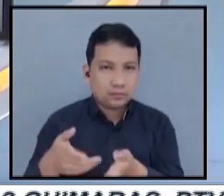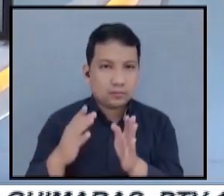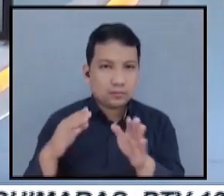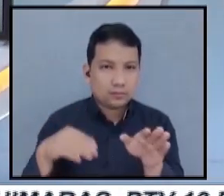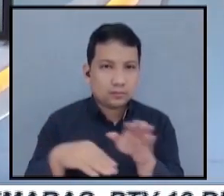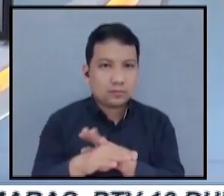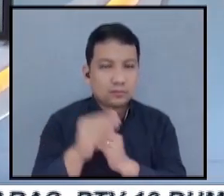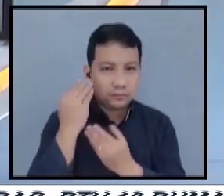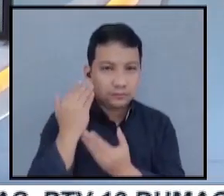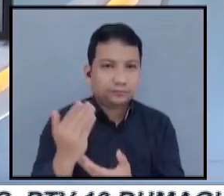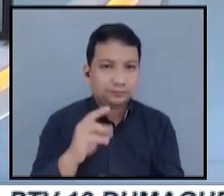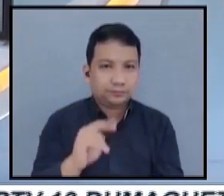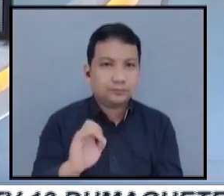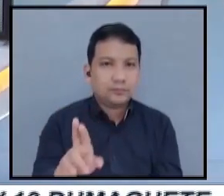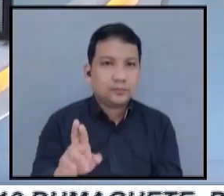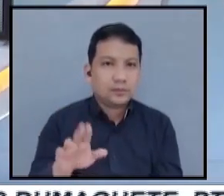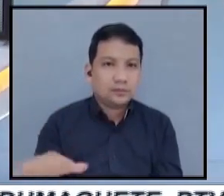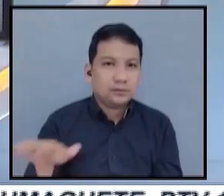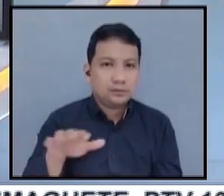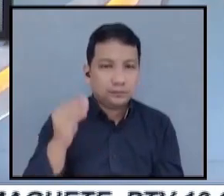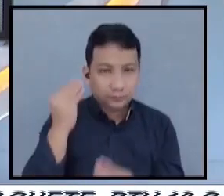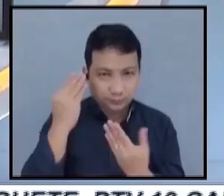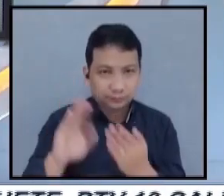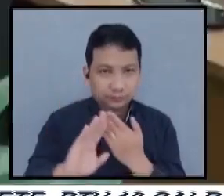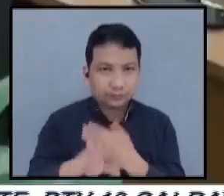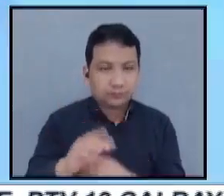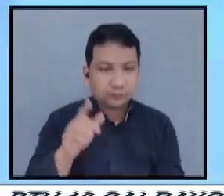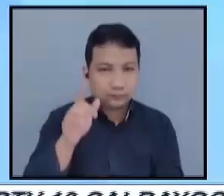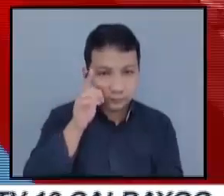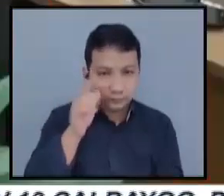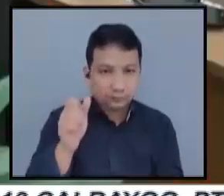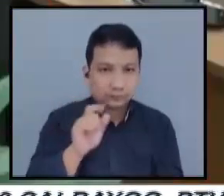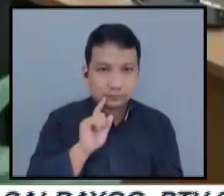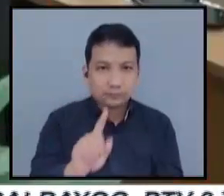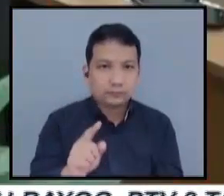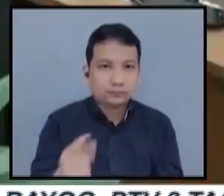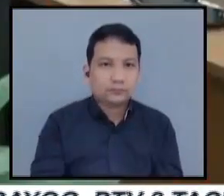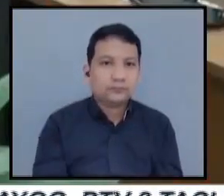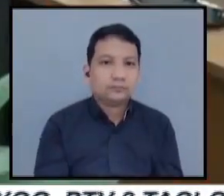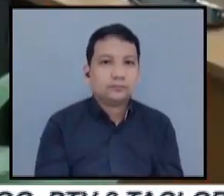Metro Manila. Nagbabalik si Ryan Lasiga sa report.